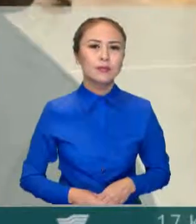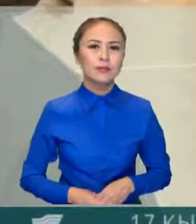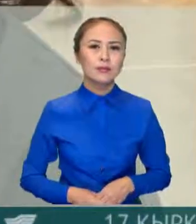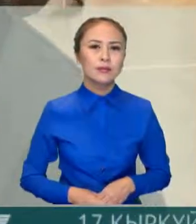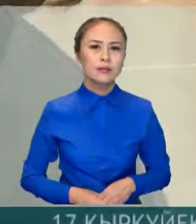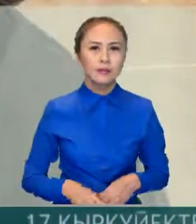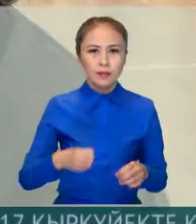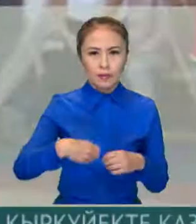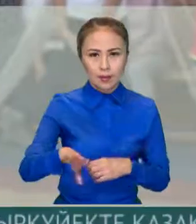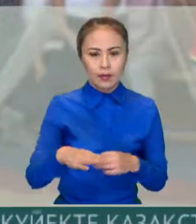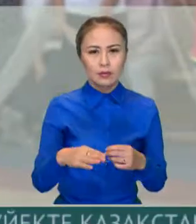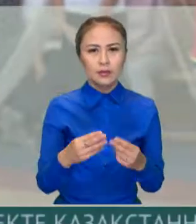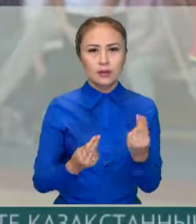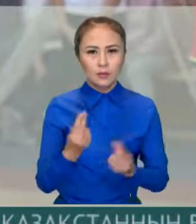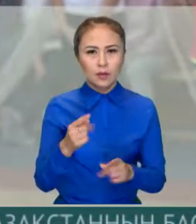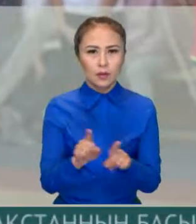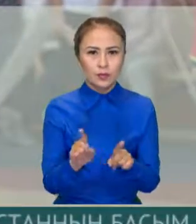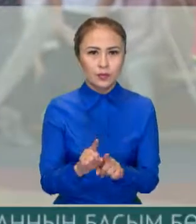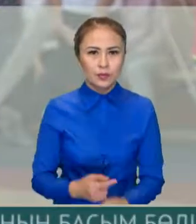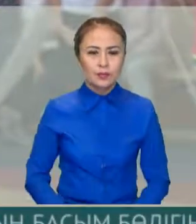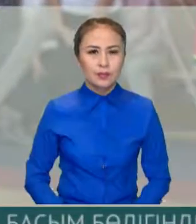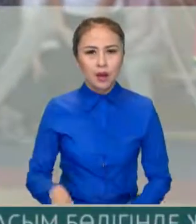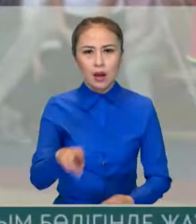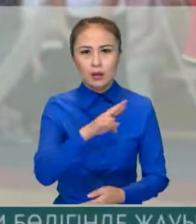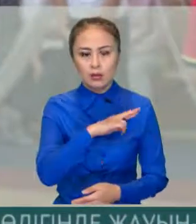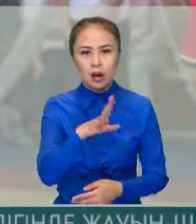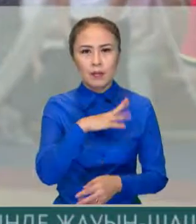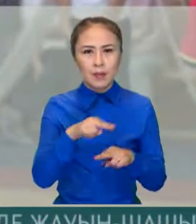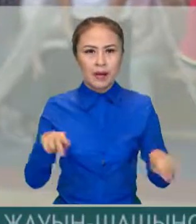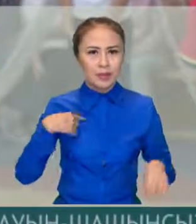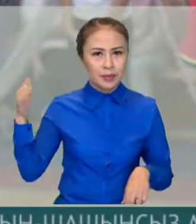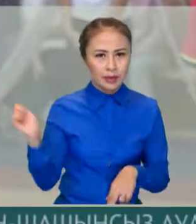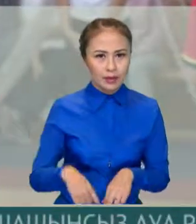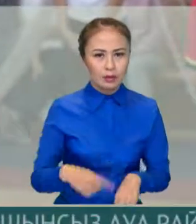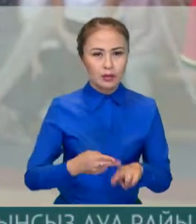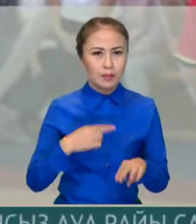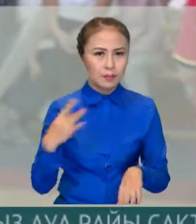бес тас и асық ату. Мен Петропавл қаласынан келдім. Бұл жарысқа